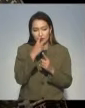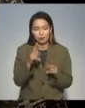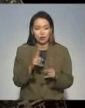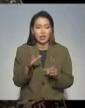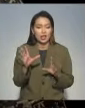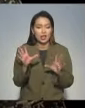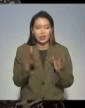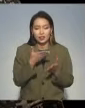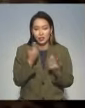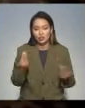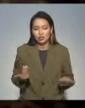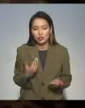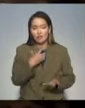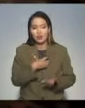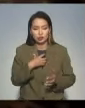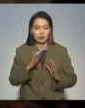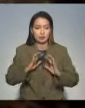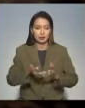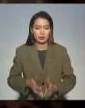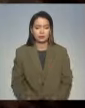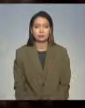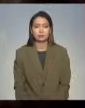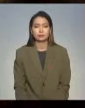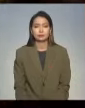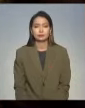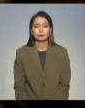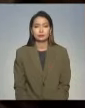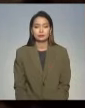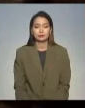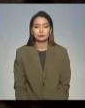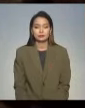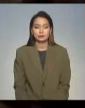ничего важнее мира. Анастасия Дроняк, Евгений Мутель, Астана Таймс, Петропавловск.